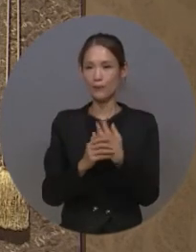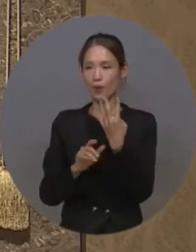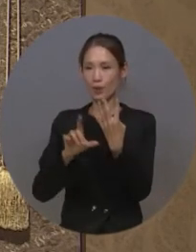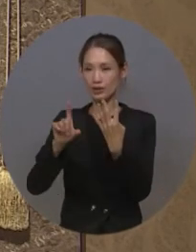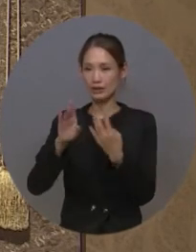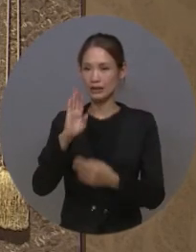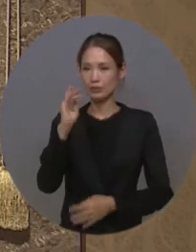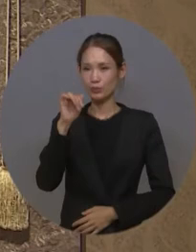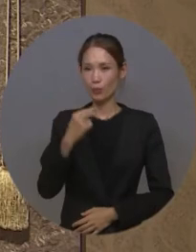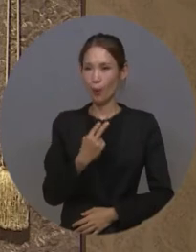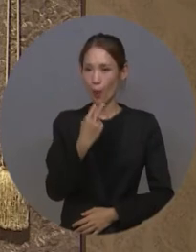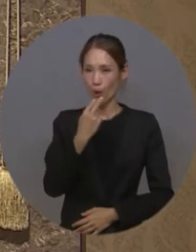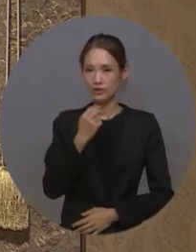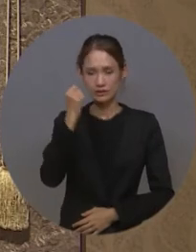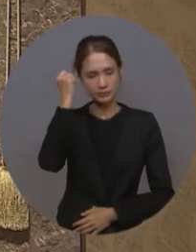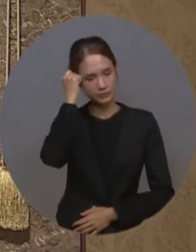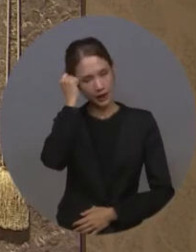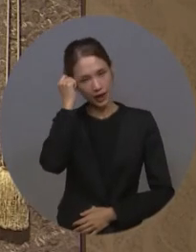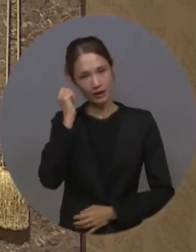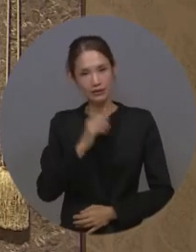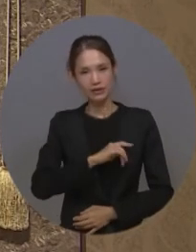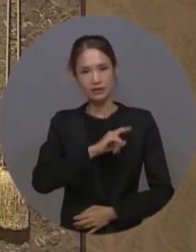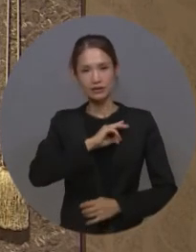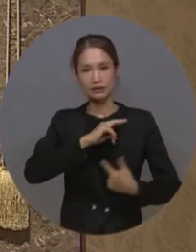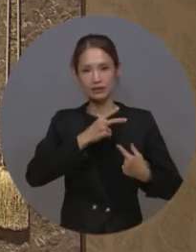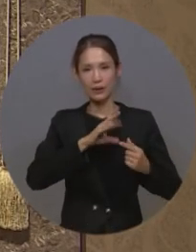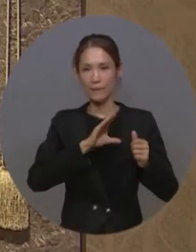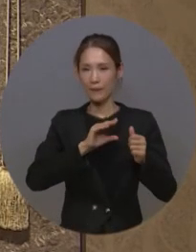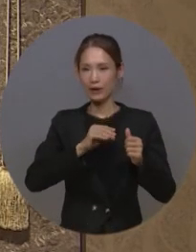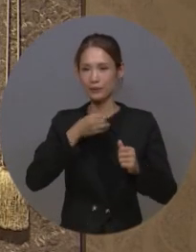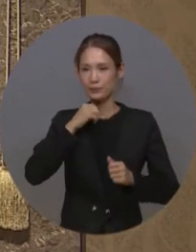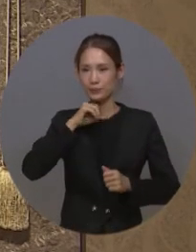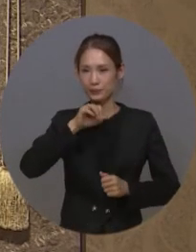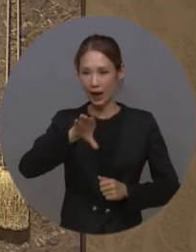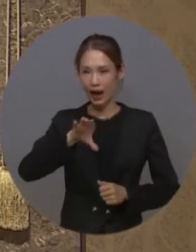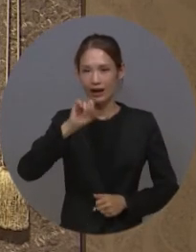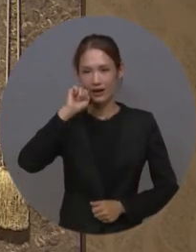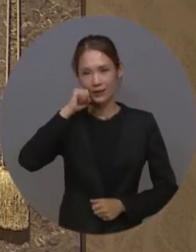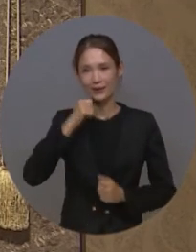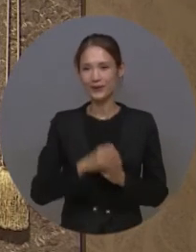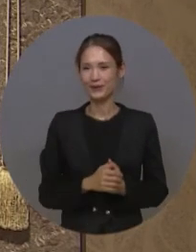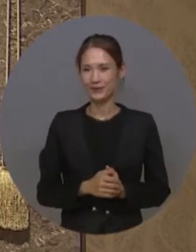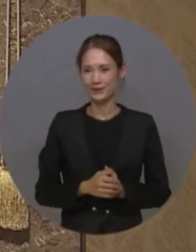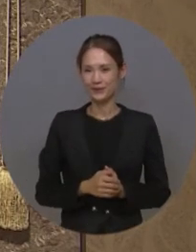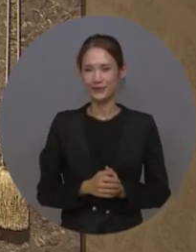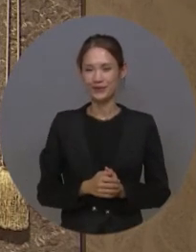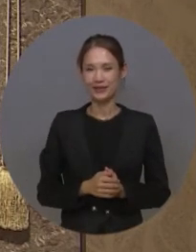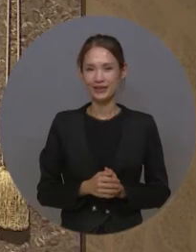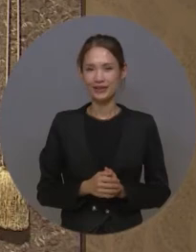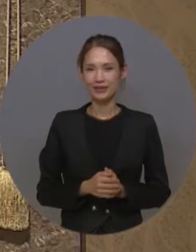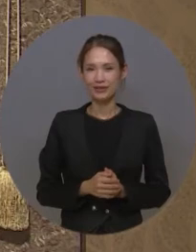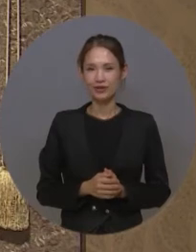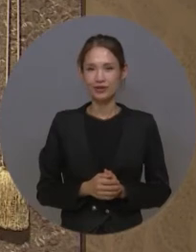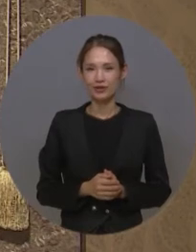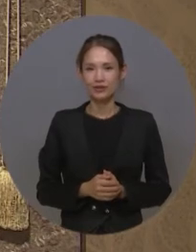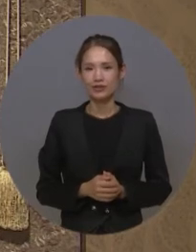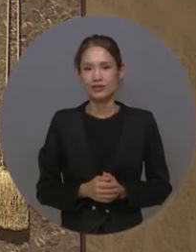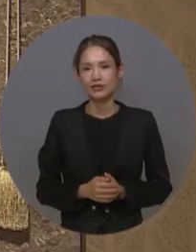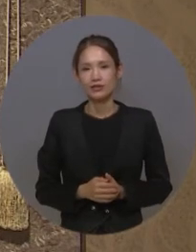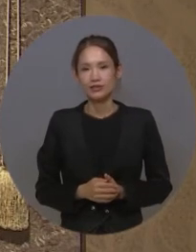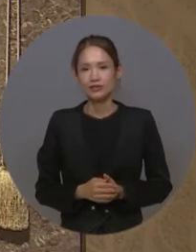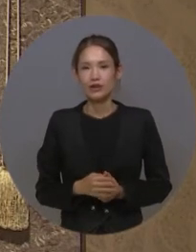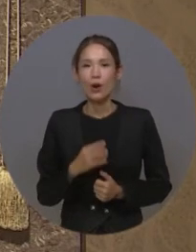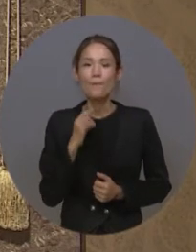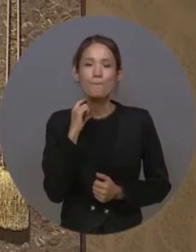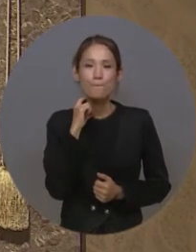뭐 하는 이제 브랜드명은 방송에서 말하면 안 되잖아요 4 그래서 어 목을